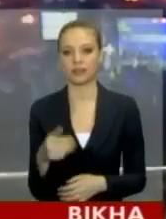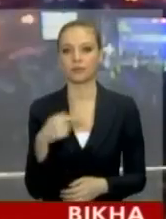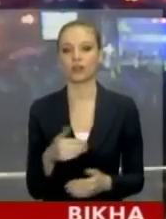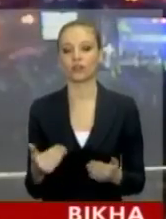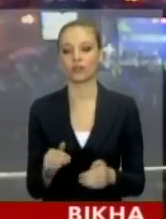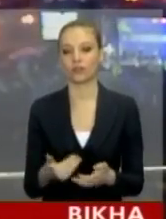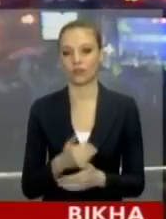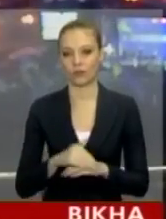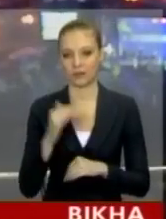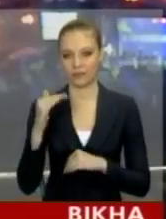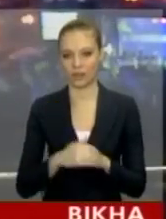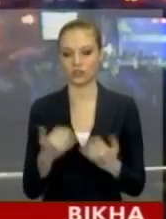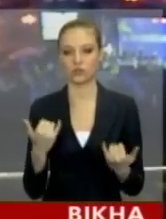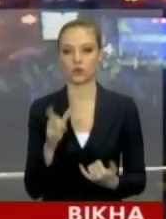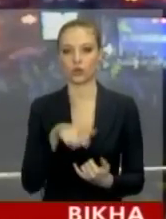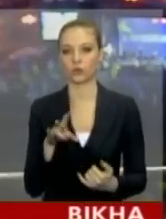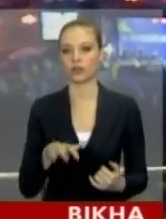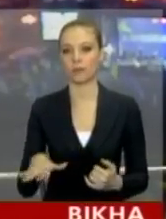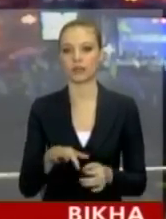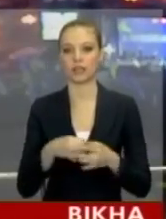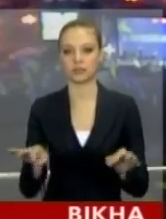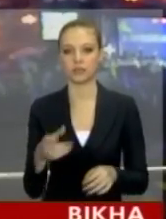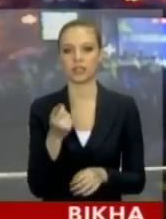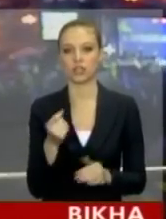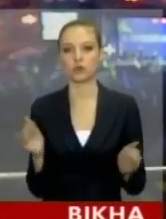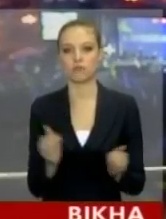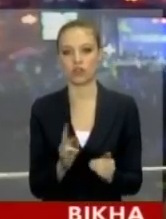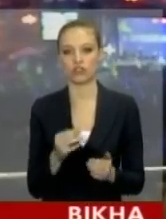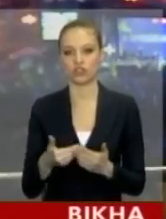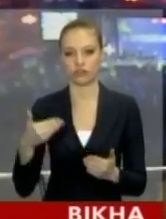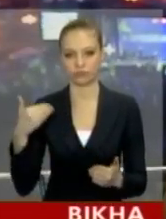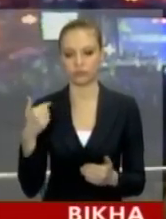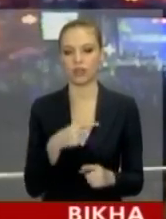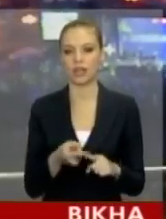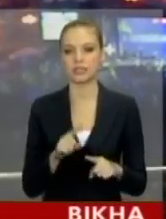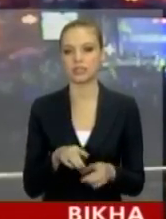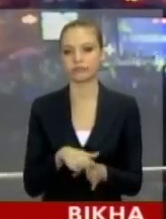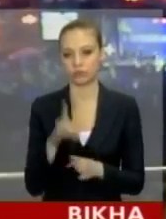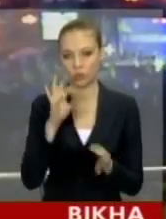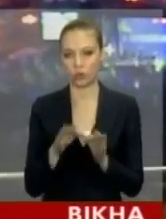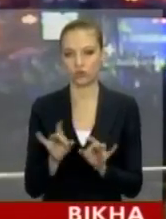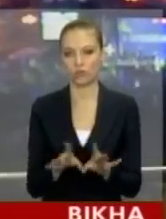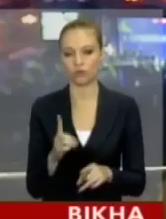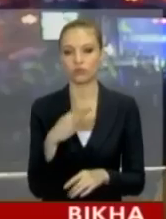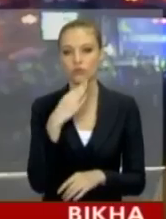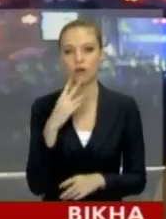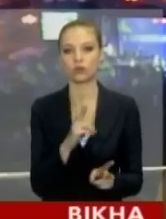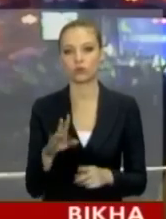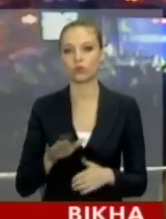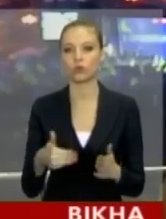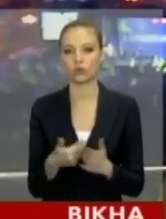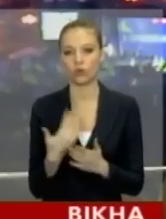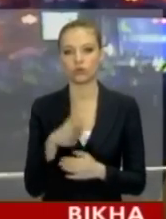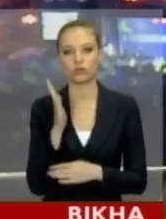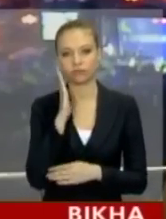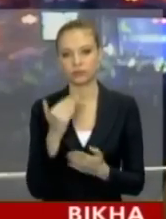вечір, Віто. Насправді, люди сьогодні на Майдані Незалежності дещо менше, ніж попередніми днями. Цьому є цілком логічне пояснення, тому що багато хто і досі